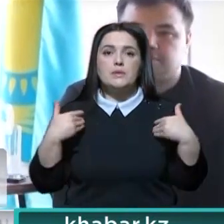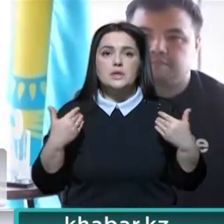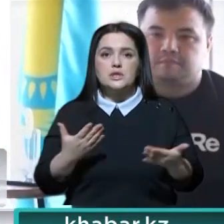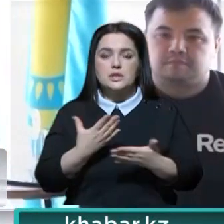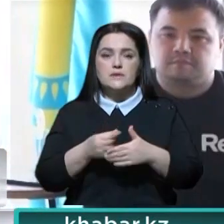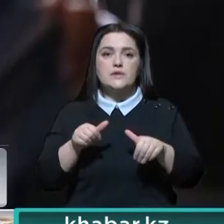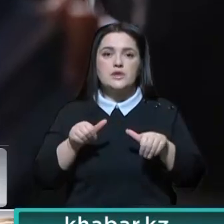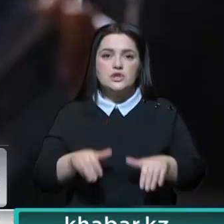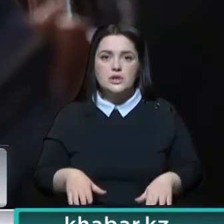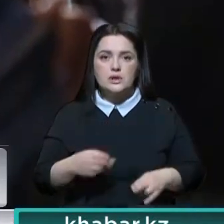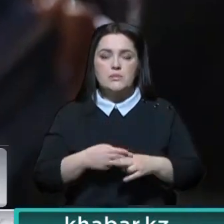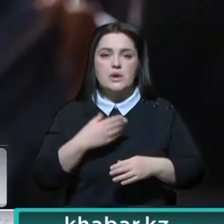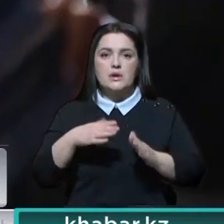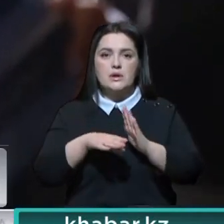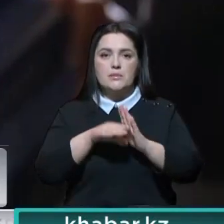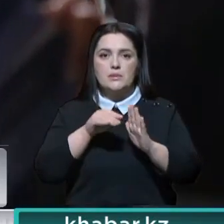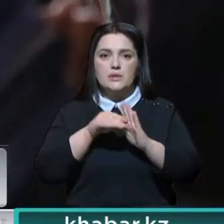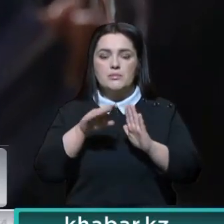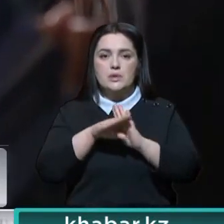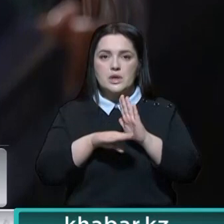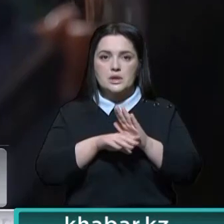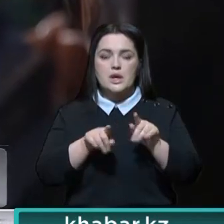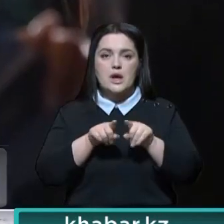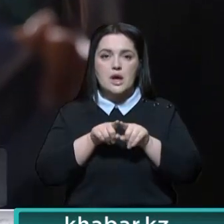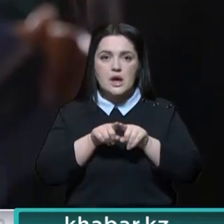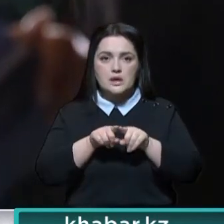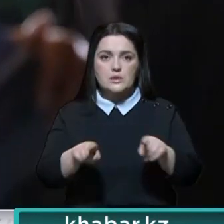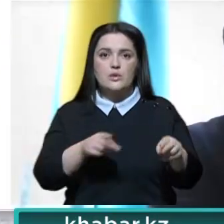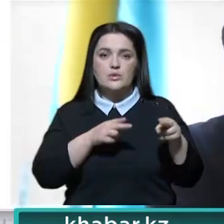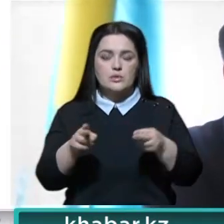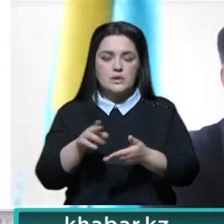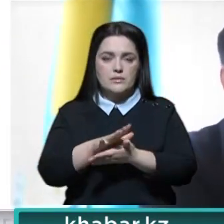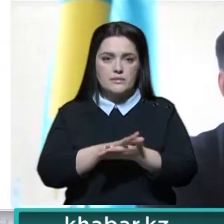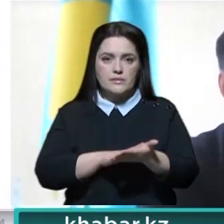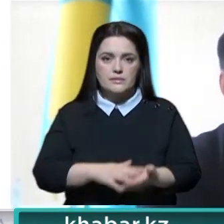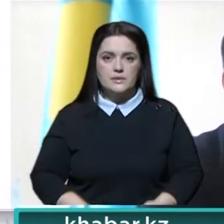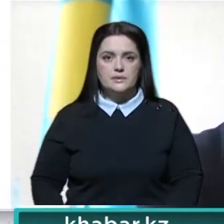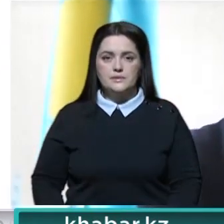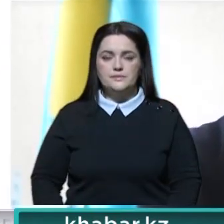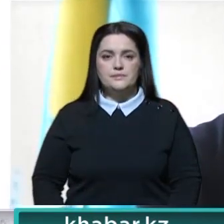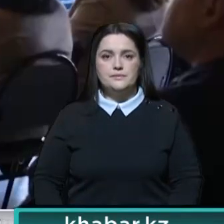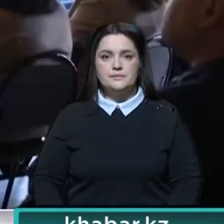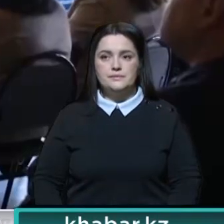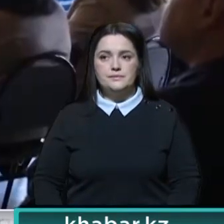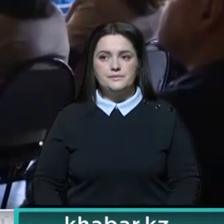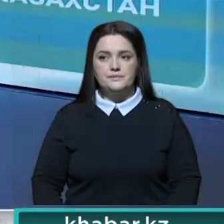партии предложили свои решения, которые заложены в предвыборной программе. Агитационное турне продолжается.